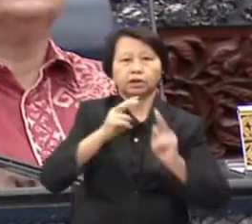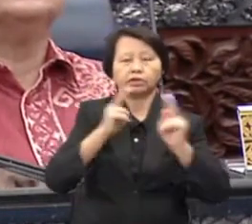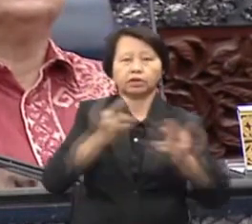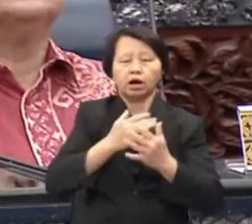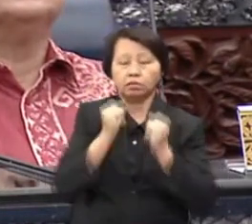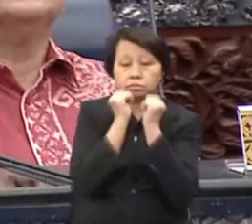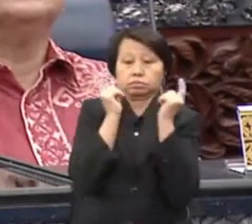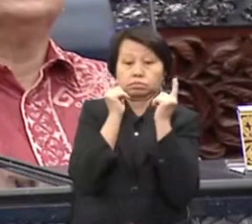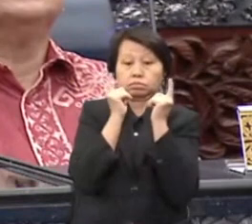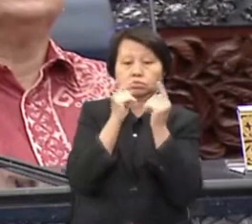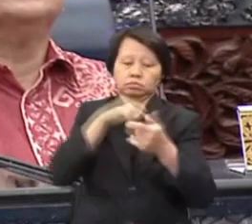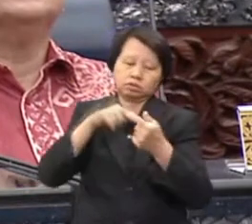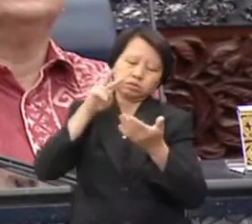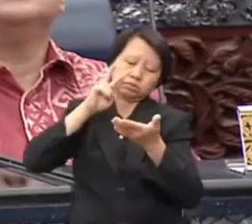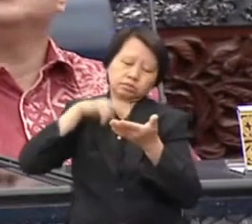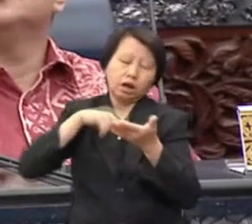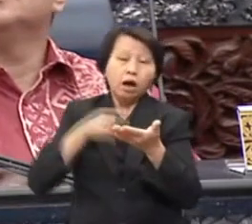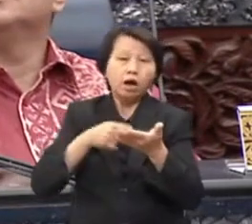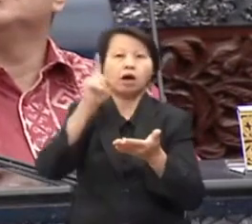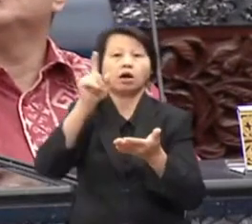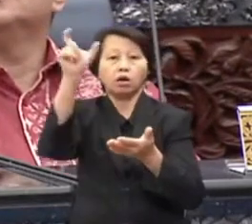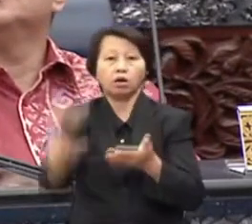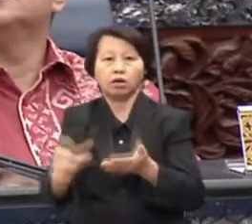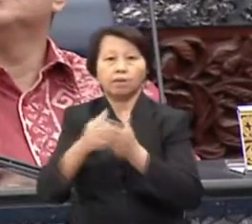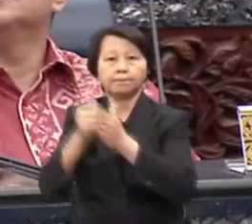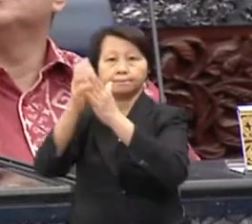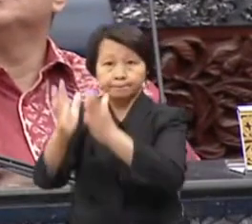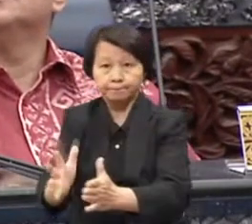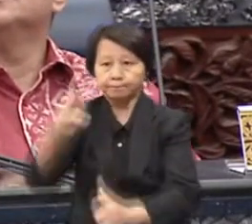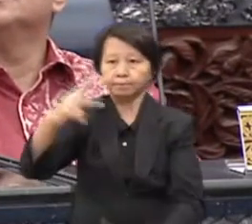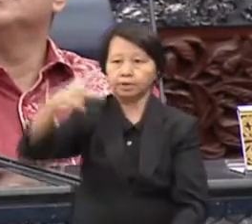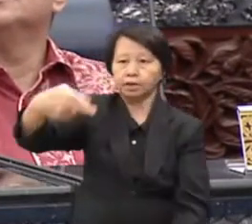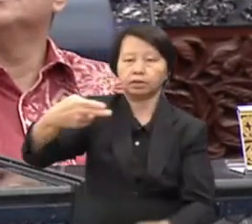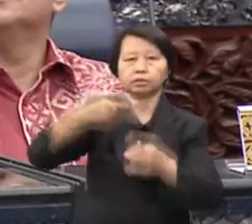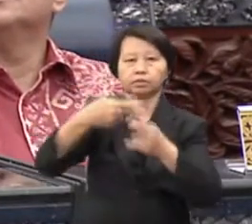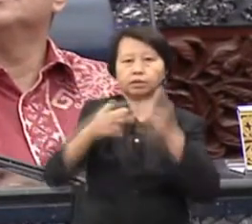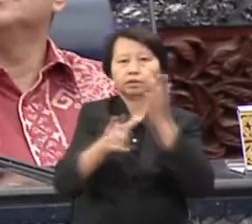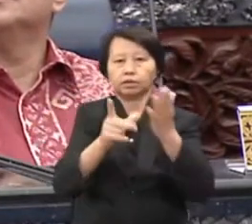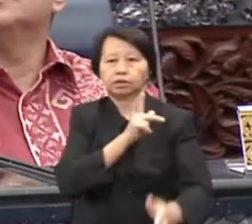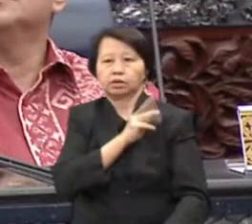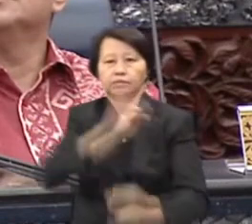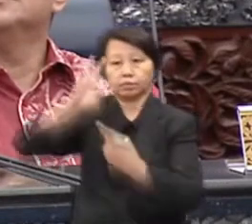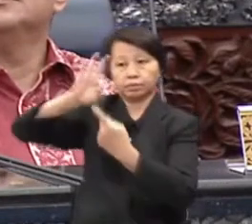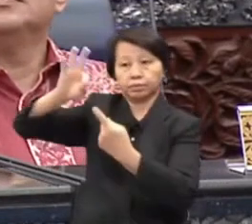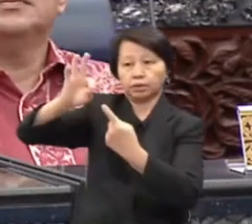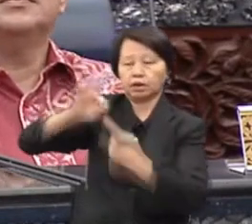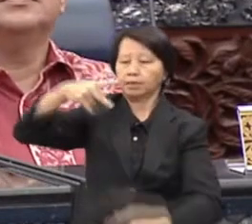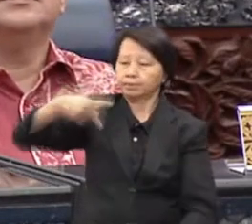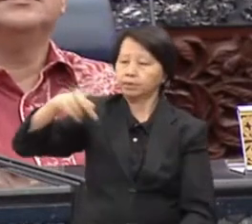tersentak bila membaca tulisan seorang pemimpin paketan harapan yaitu timbalan ketua menteri Pulau Pinang